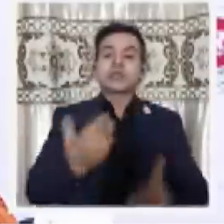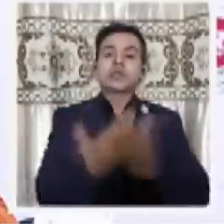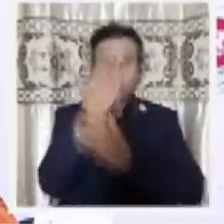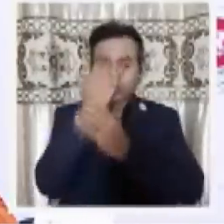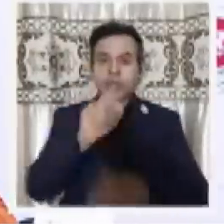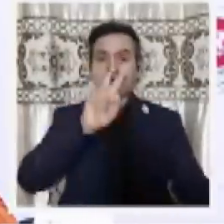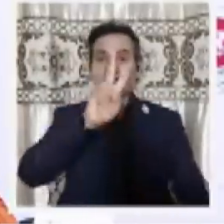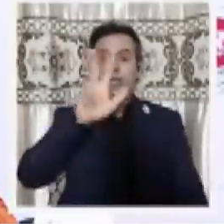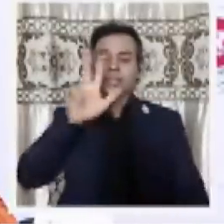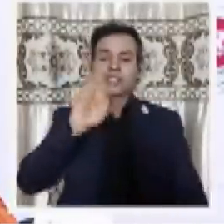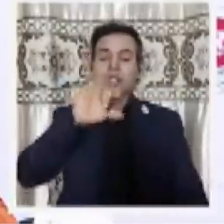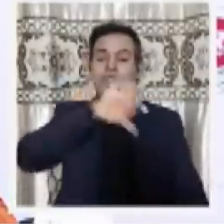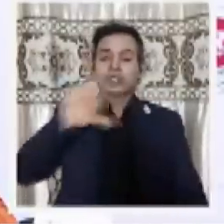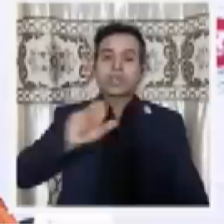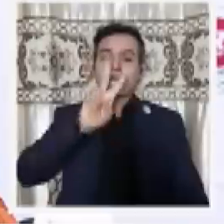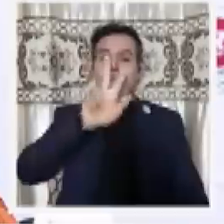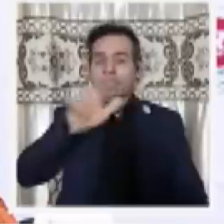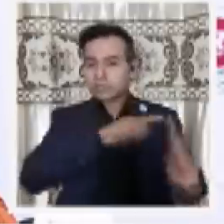745,162 জন।